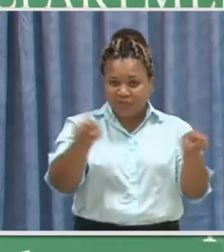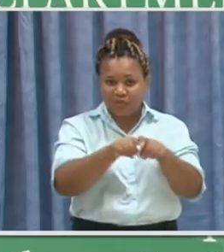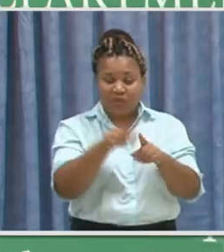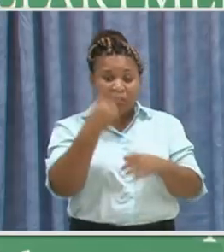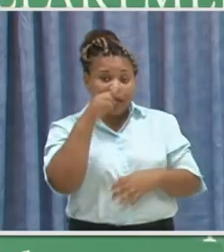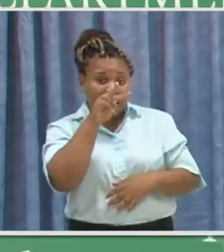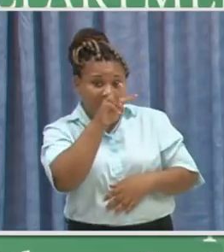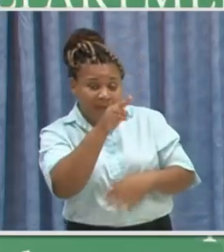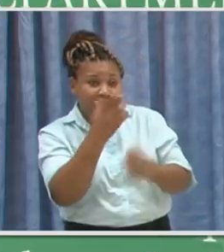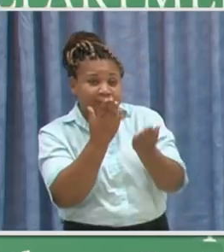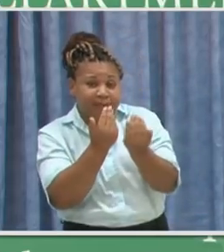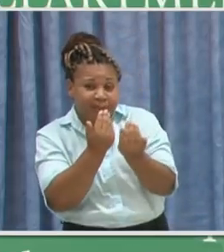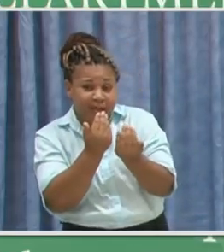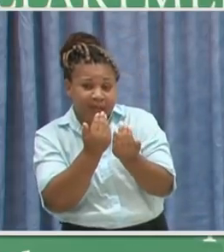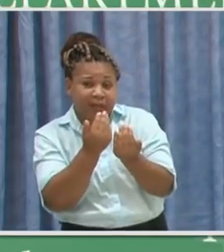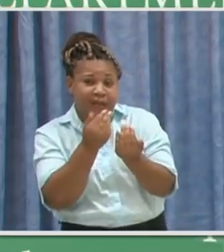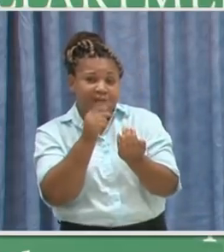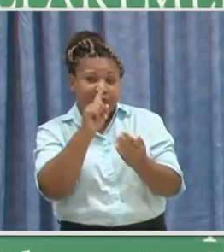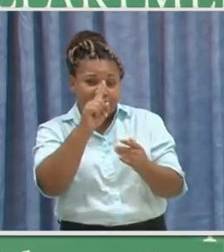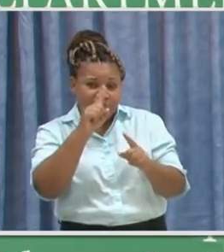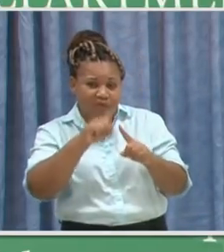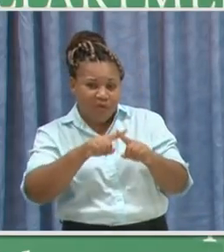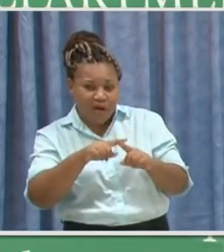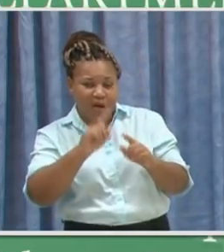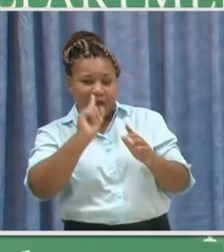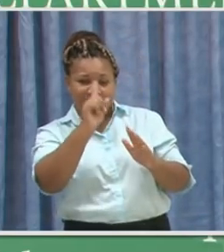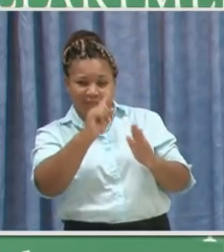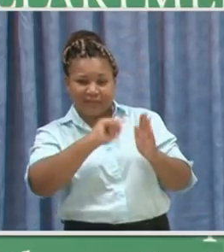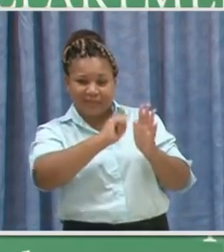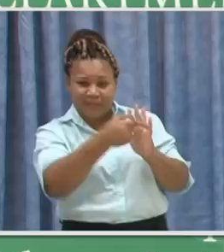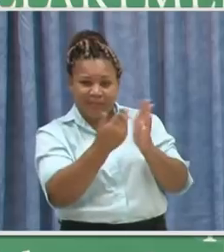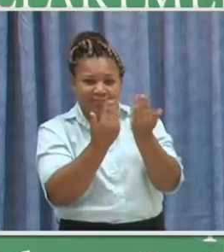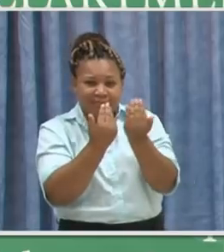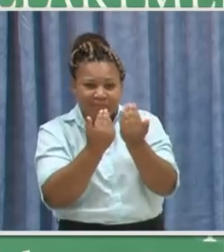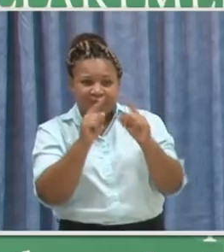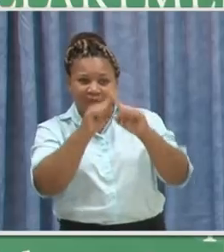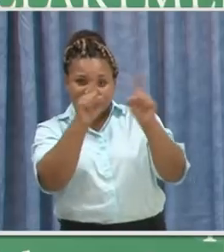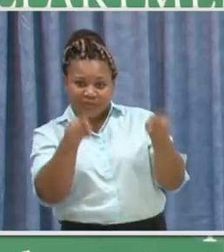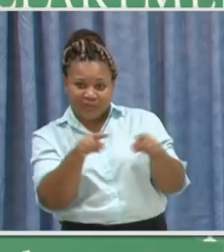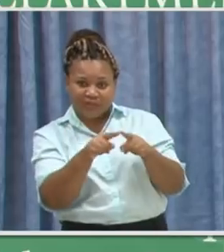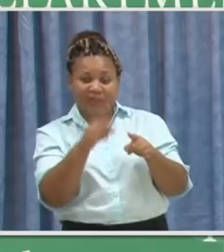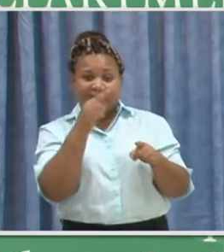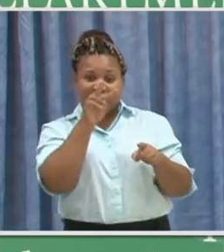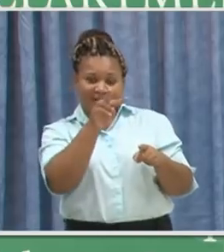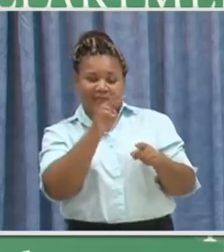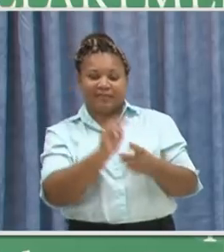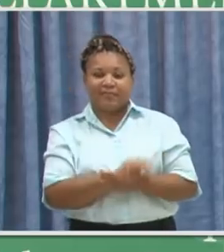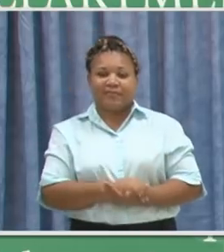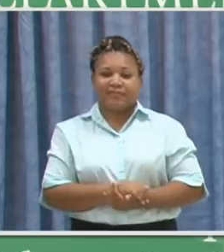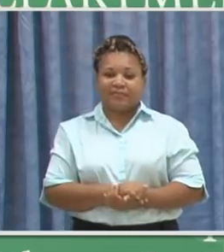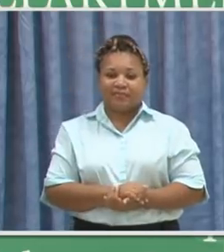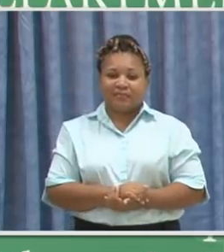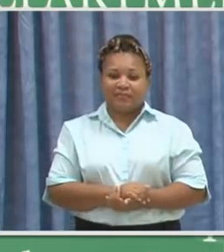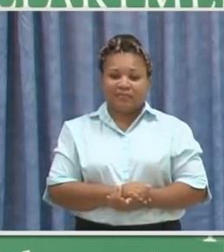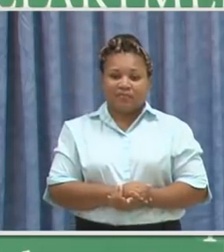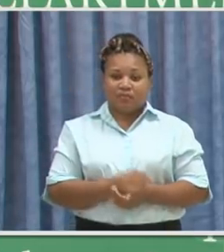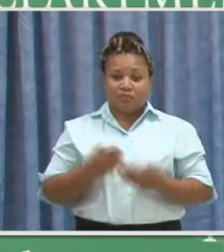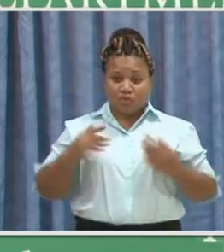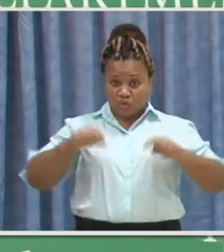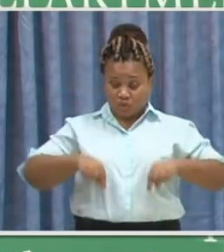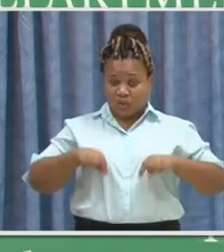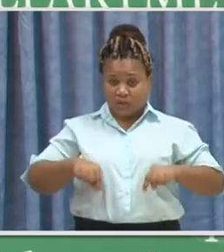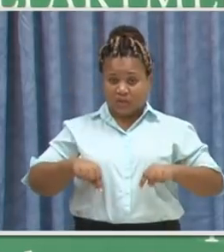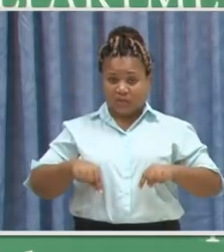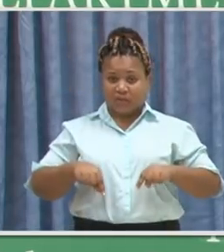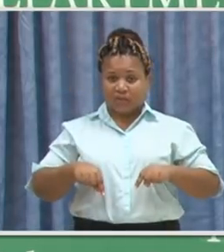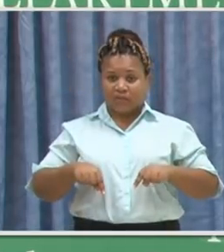Aujourd'hui, nous il fait nous 24 jours depuis que nous avons gagné sa dernière caisse. Et